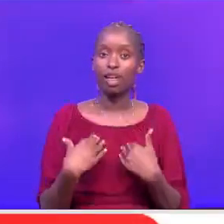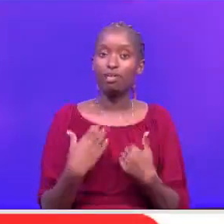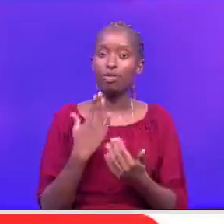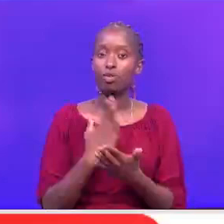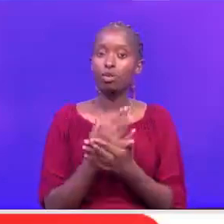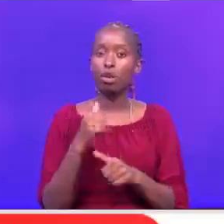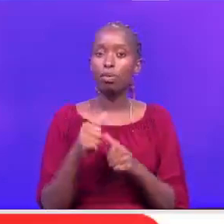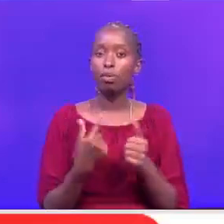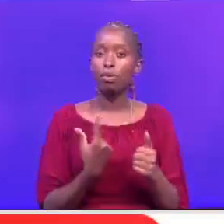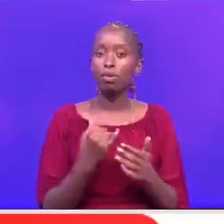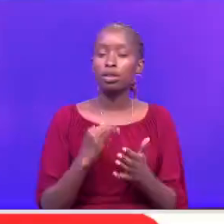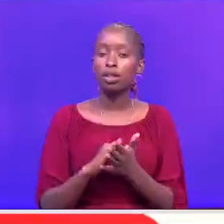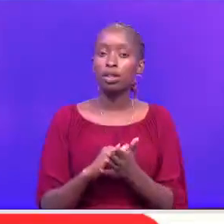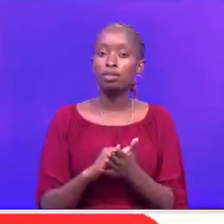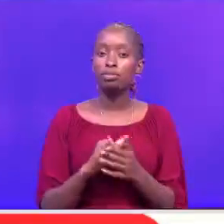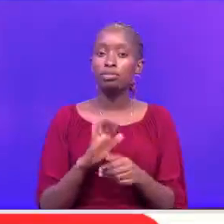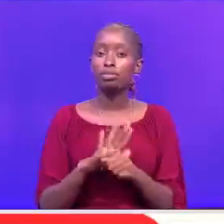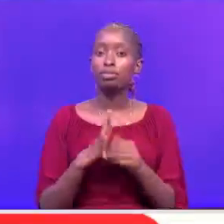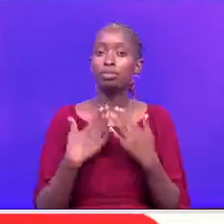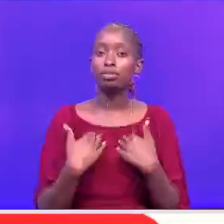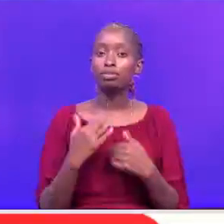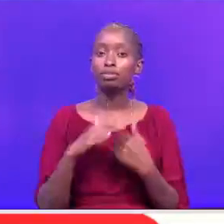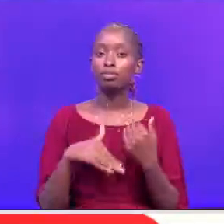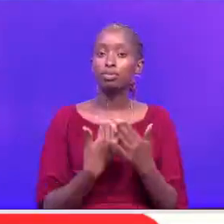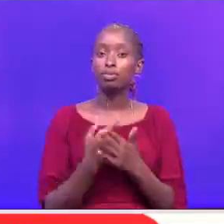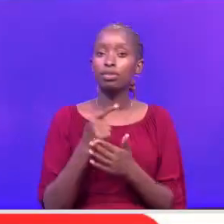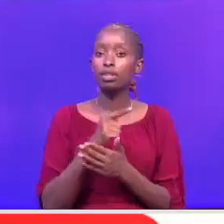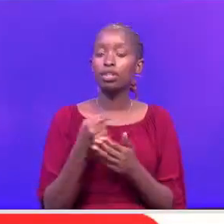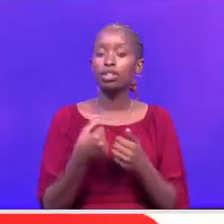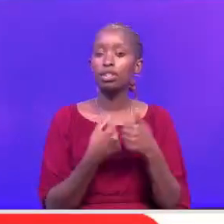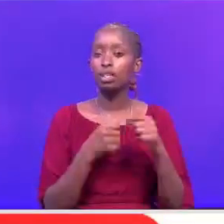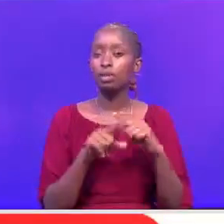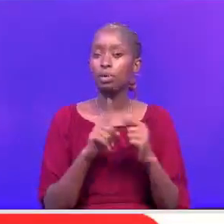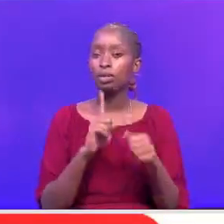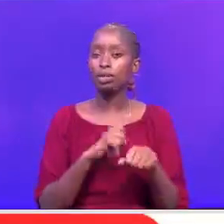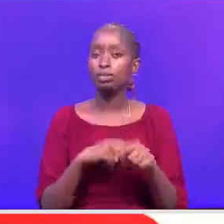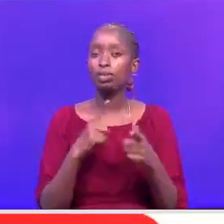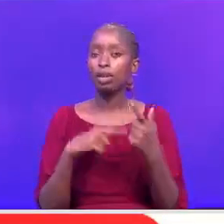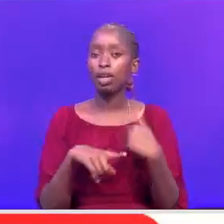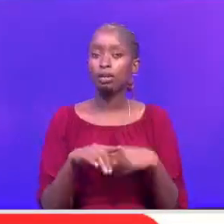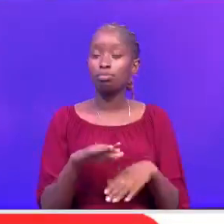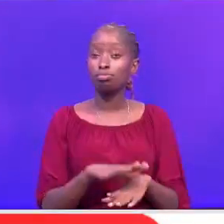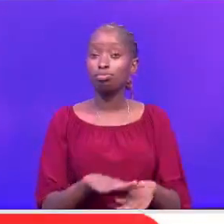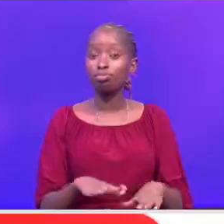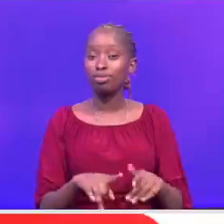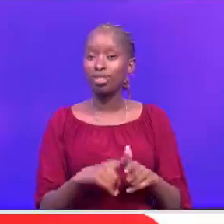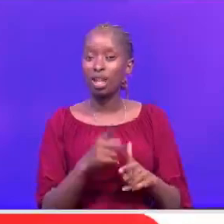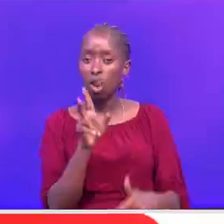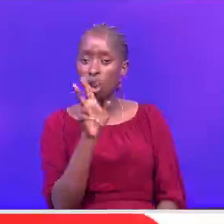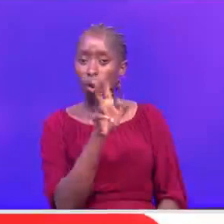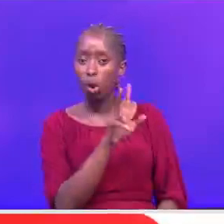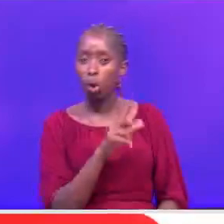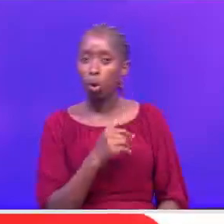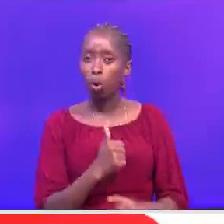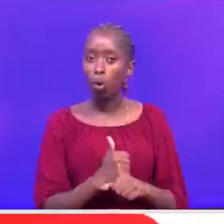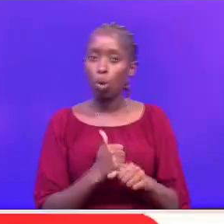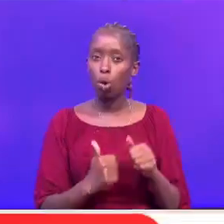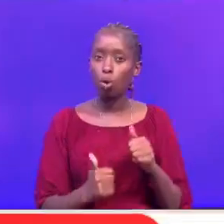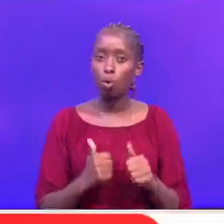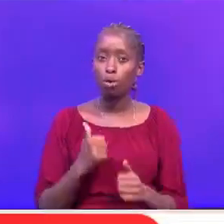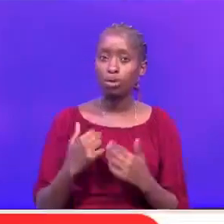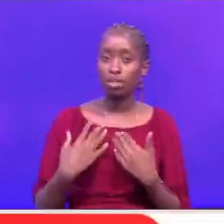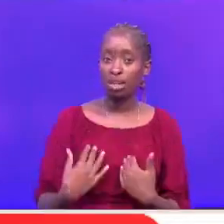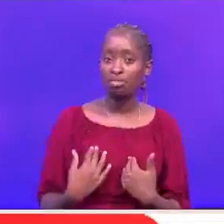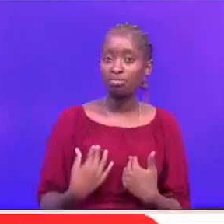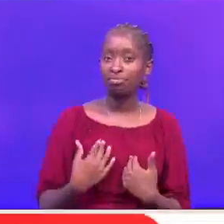Wengi wamechallenge CDF, lakini wakija ground waone ile kazi ambayo kazi ambayo CDF